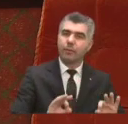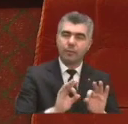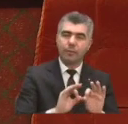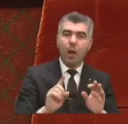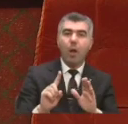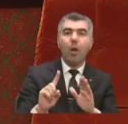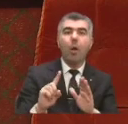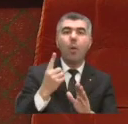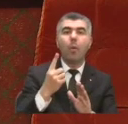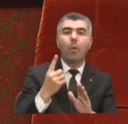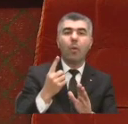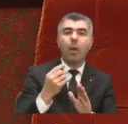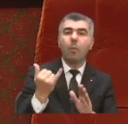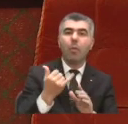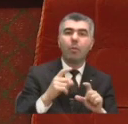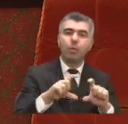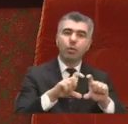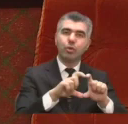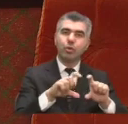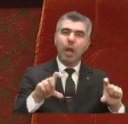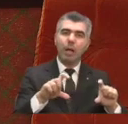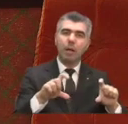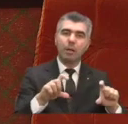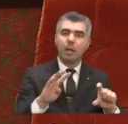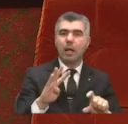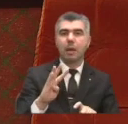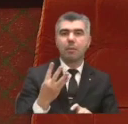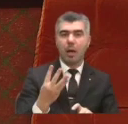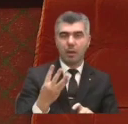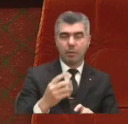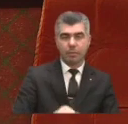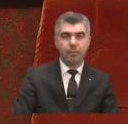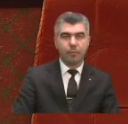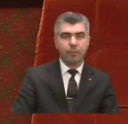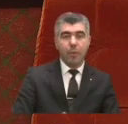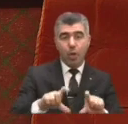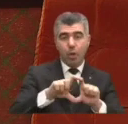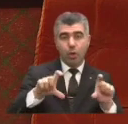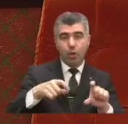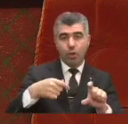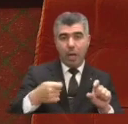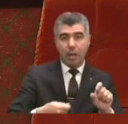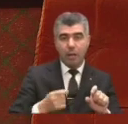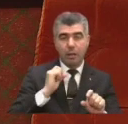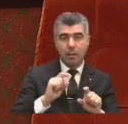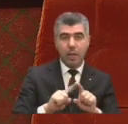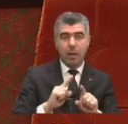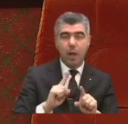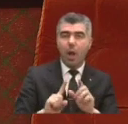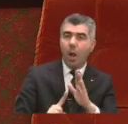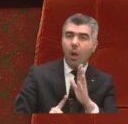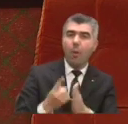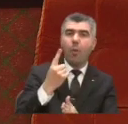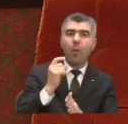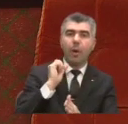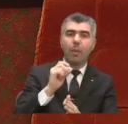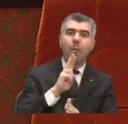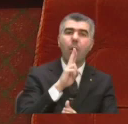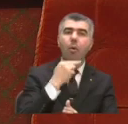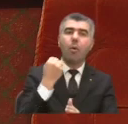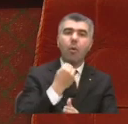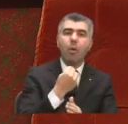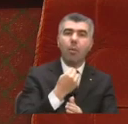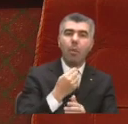4 ديال الشيكات. أولا بالنسبة للمقاولين الذاتيين اللي ما عمر شي حكومة في شي عرض ديالها عطتهم